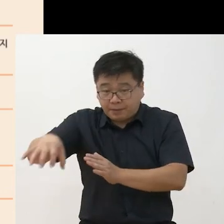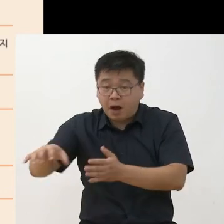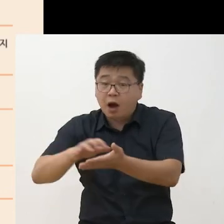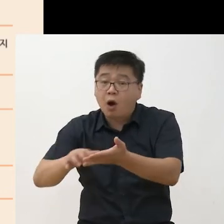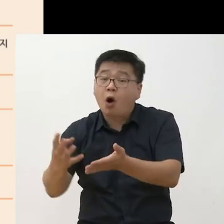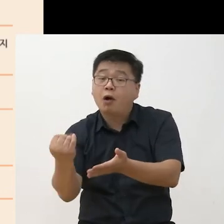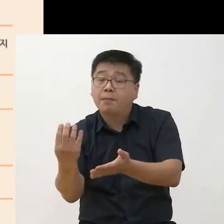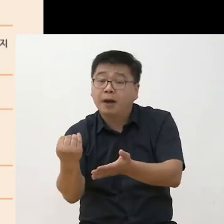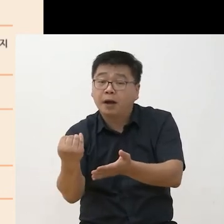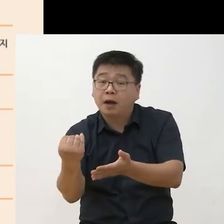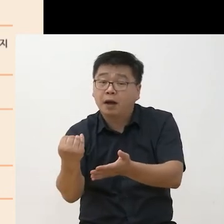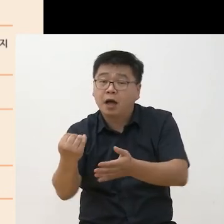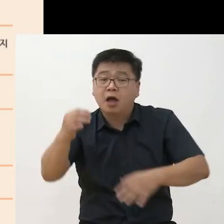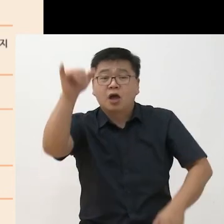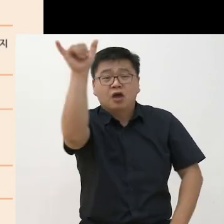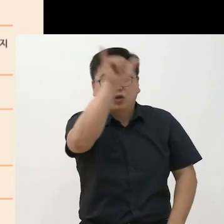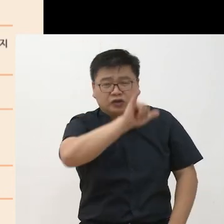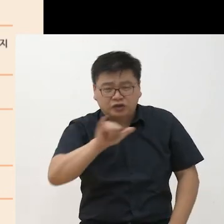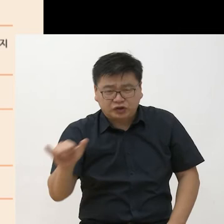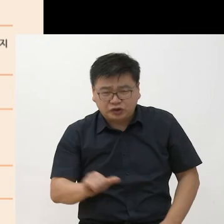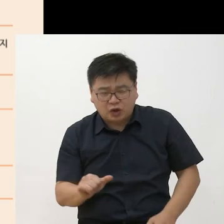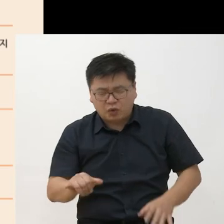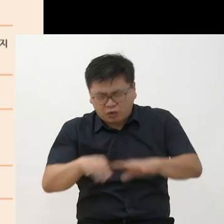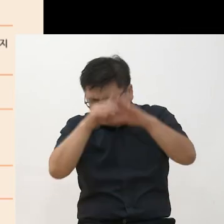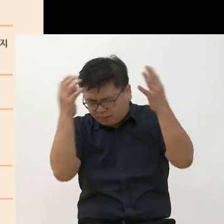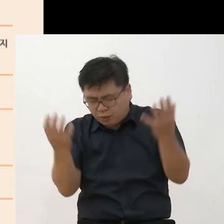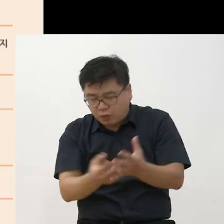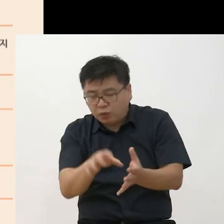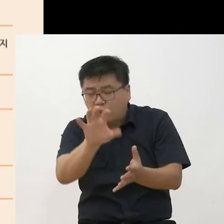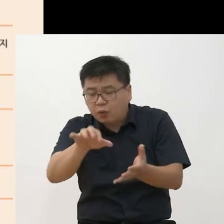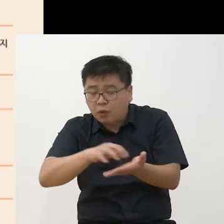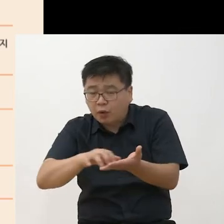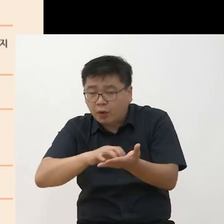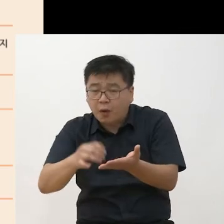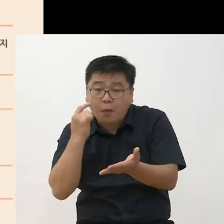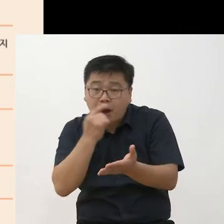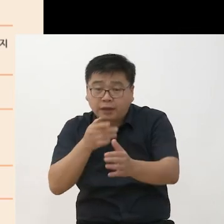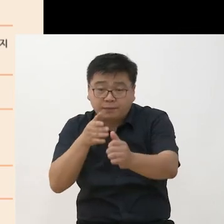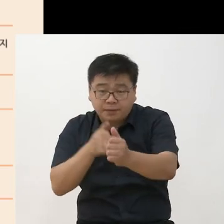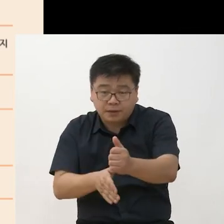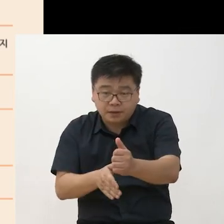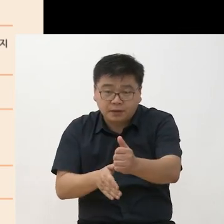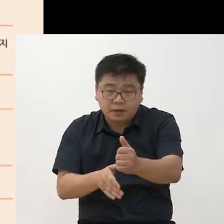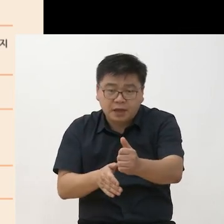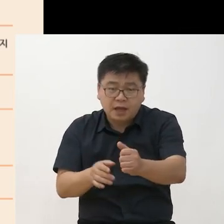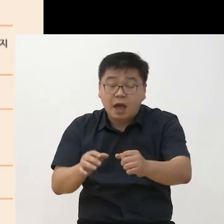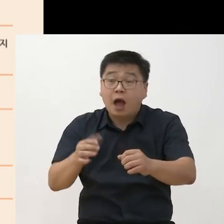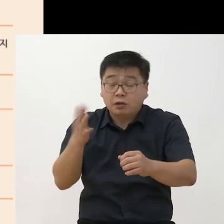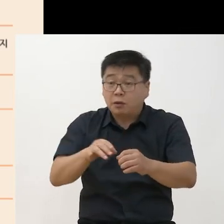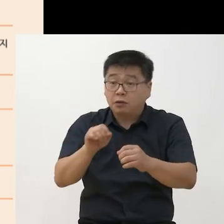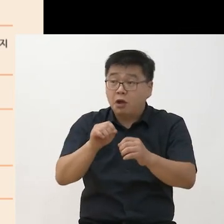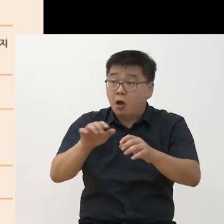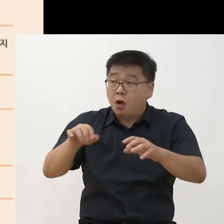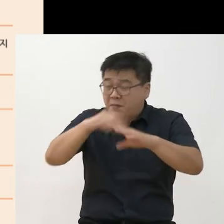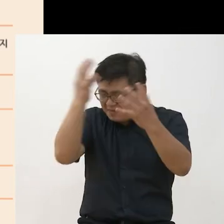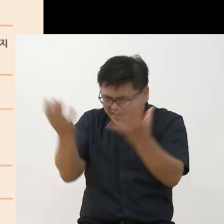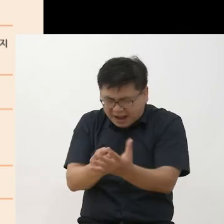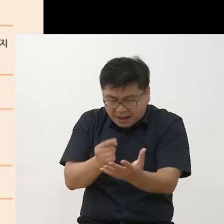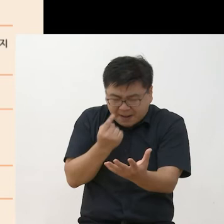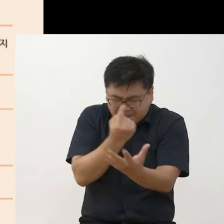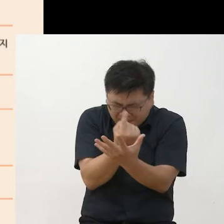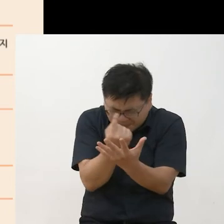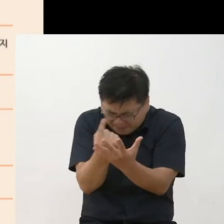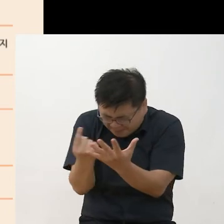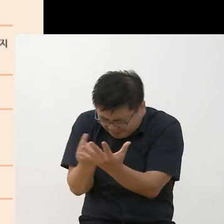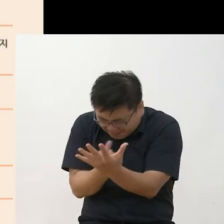개소수는 전국의 전체 시설수로서 이 시설들을 모두 찾아가는 것은 아닙니다. 이 시설들